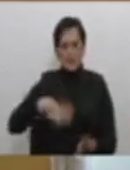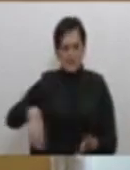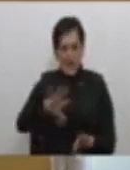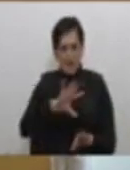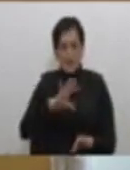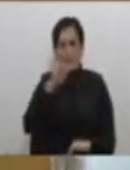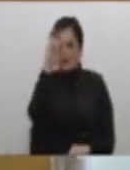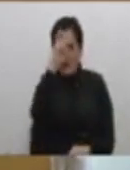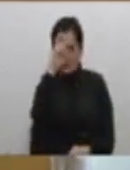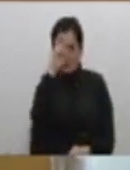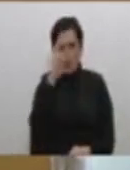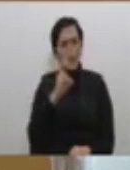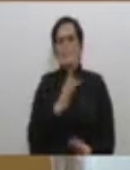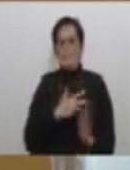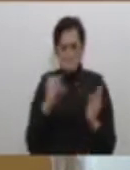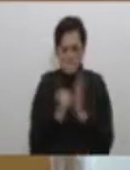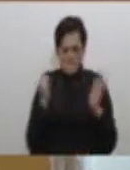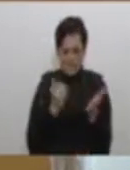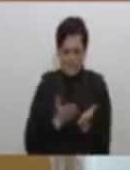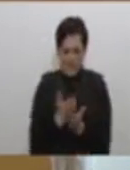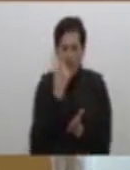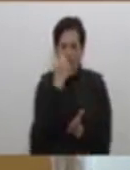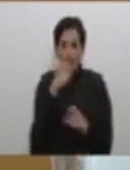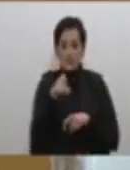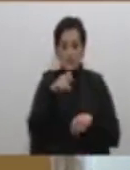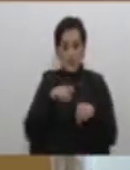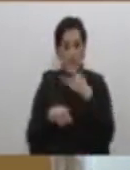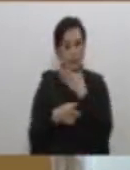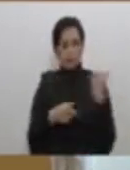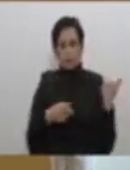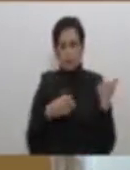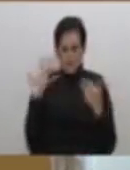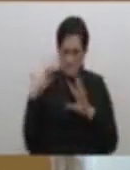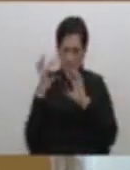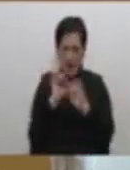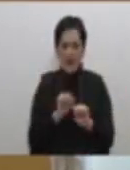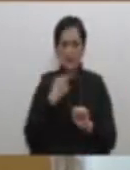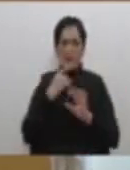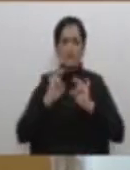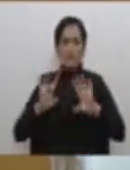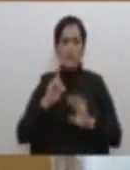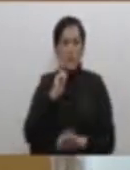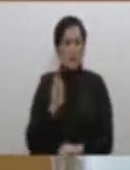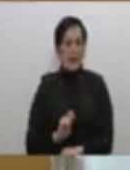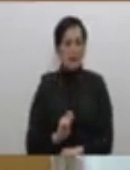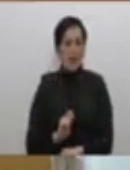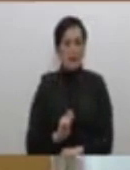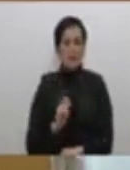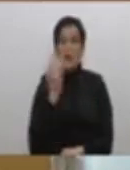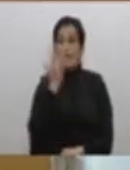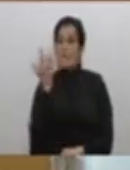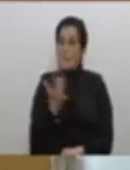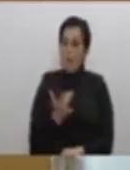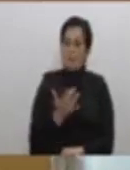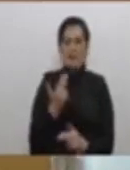მთავრობამ პრინციპებიდან არც ერთი ნაბიჯით არ დაიხია უკან და უპირობო მხარდაჭერა გამოუცხადა უკრაინას. Პოლიტიკურად და